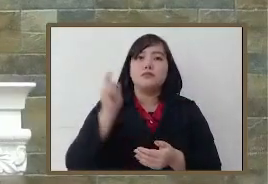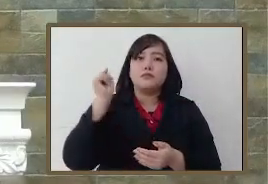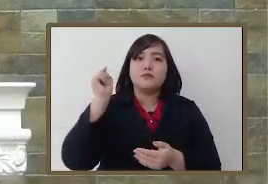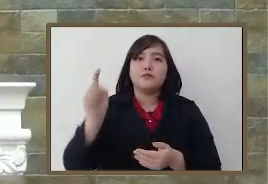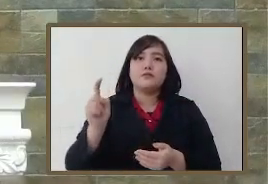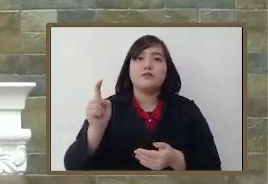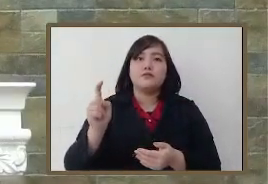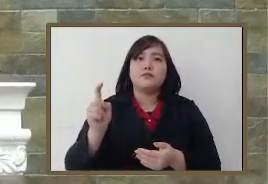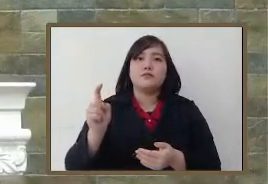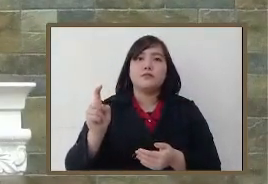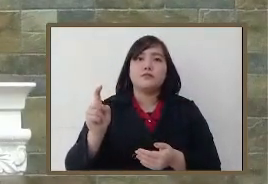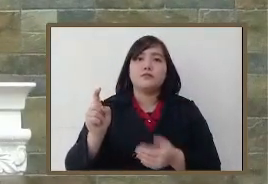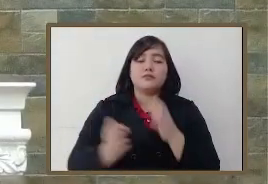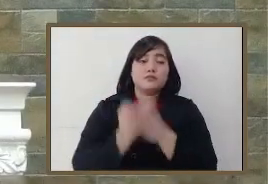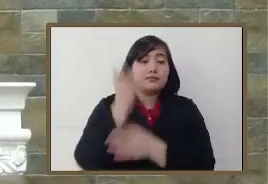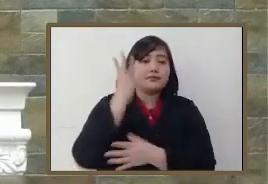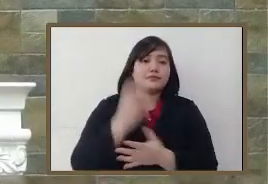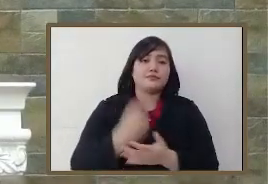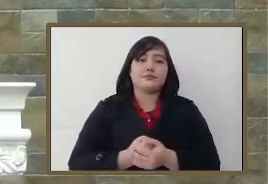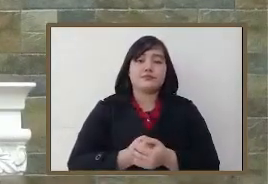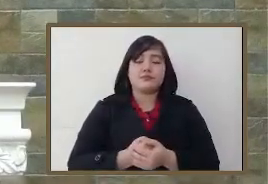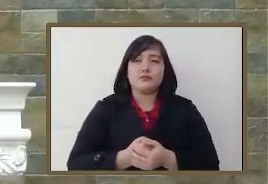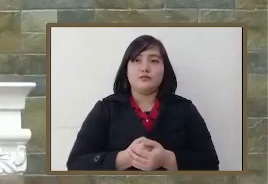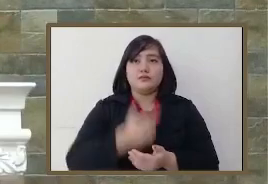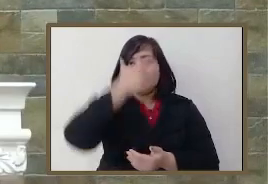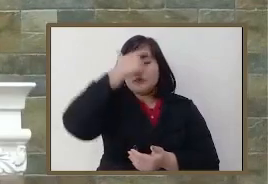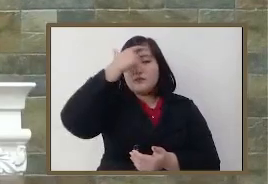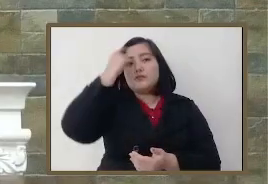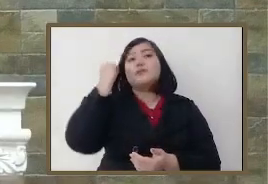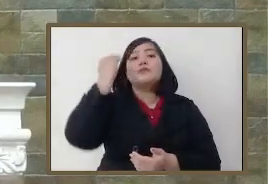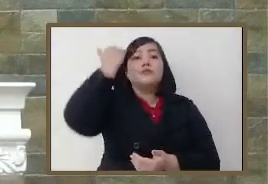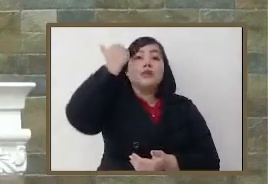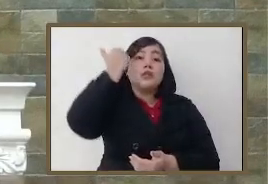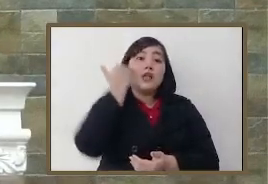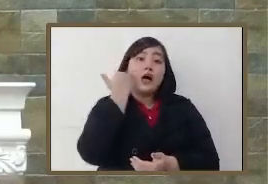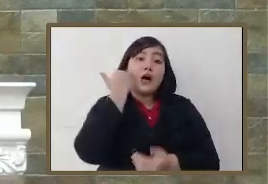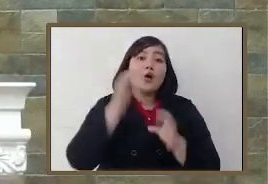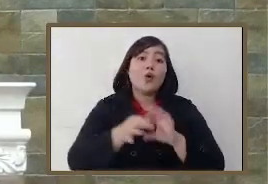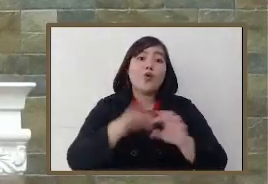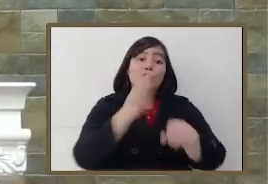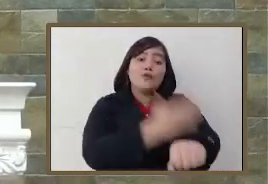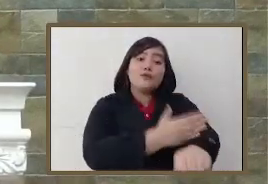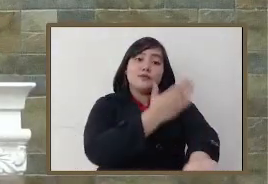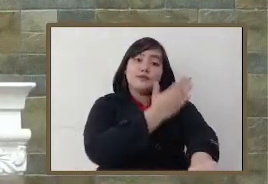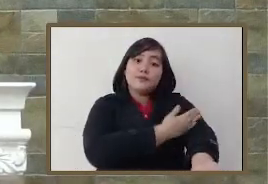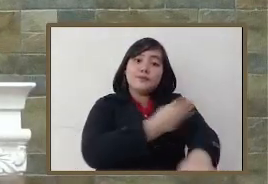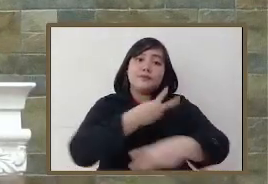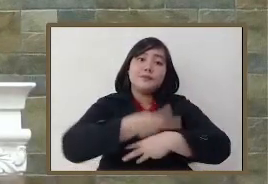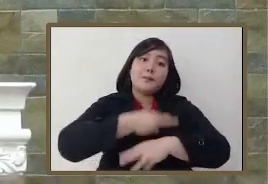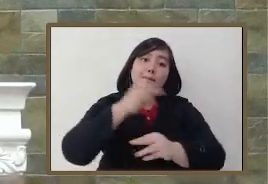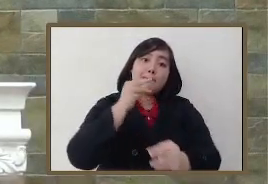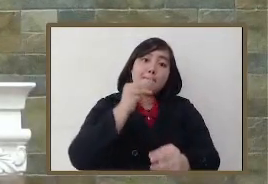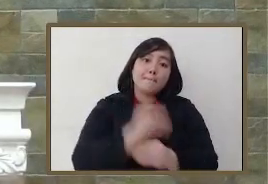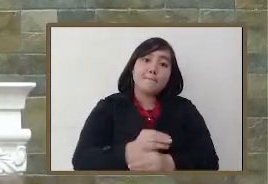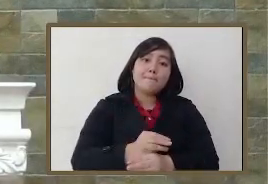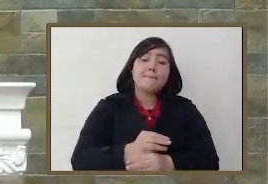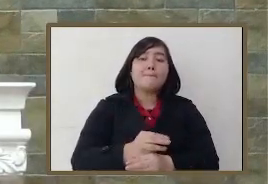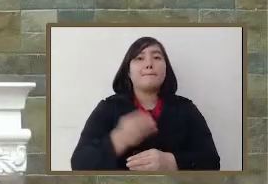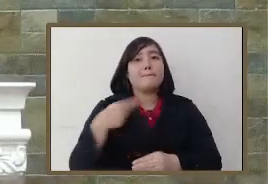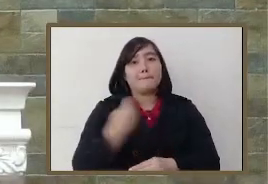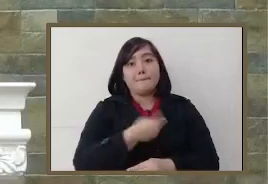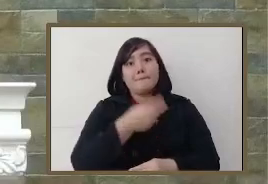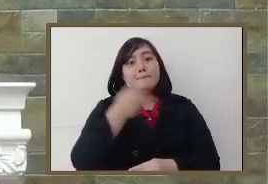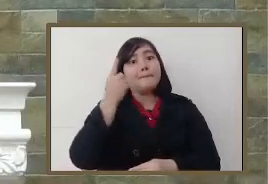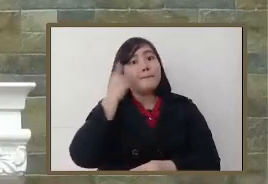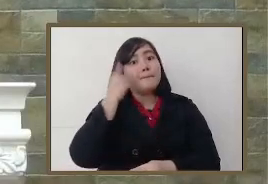yan, mga kapatid. Alam niyo kung bakit? Because lack of development makes you think